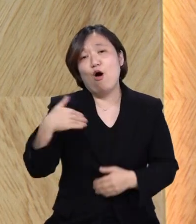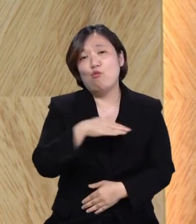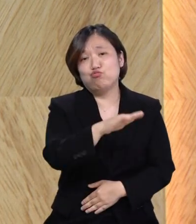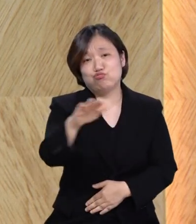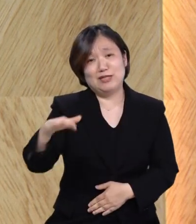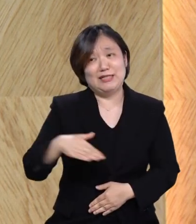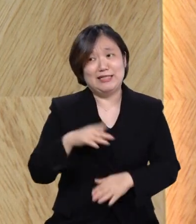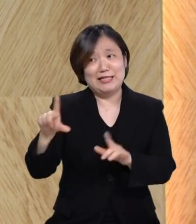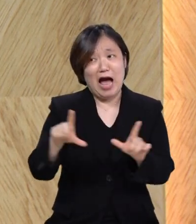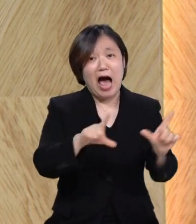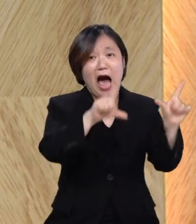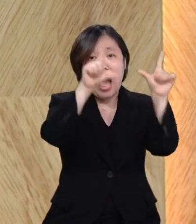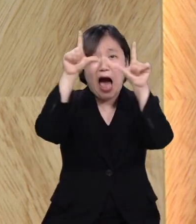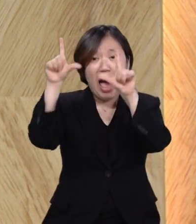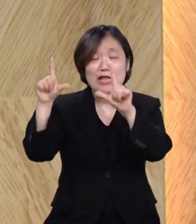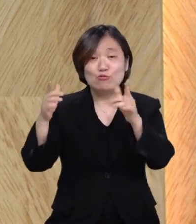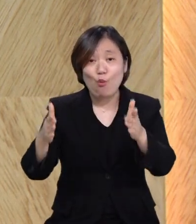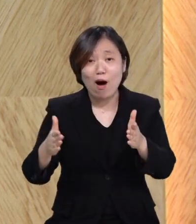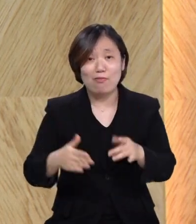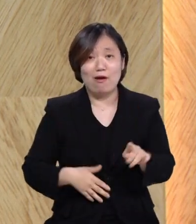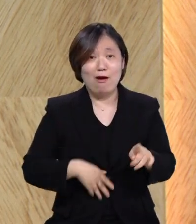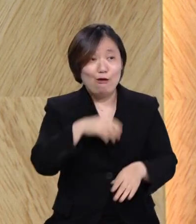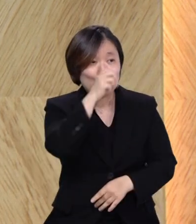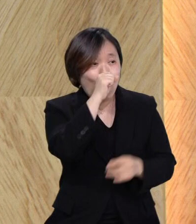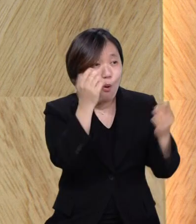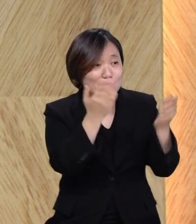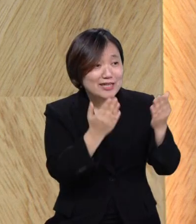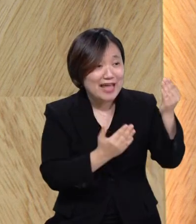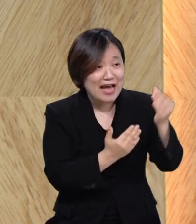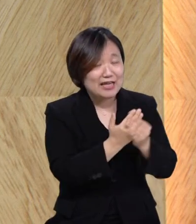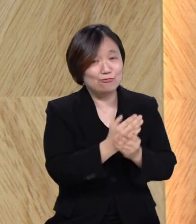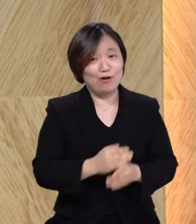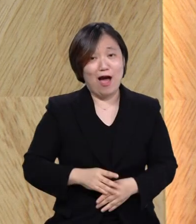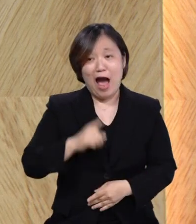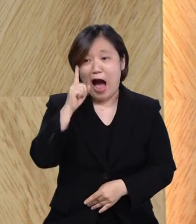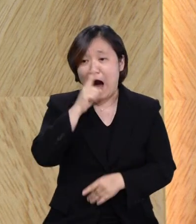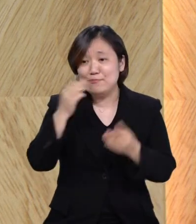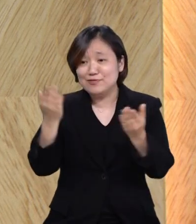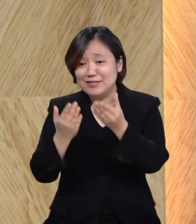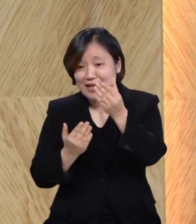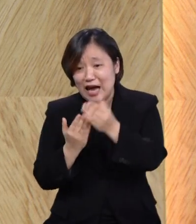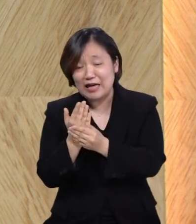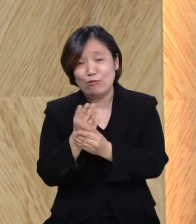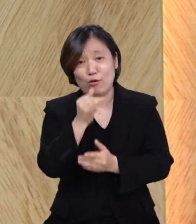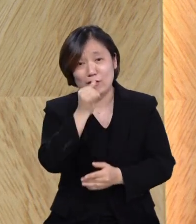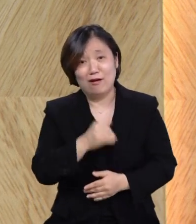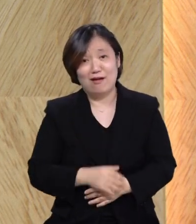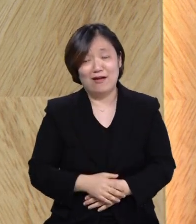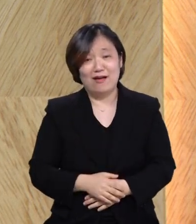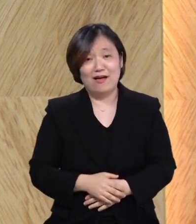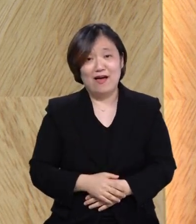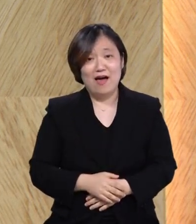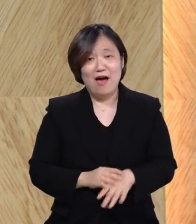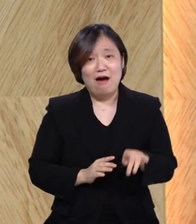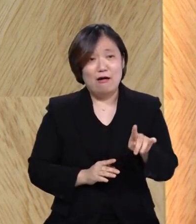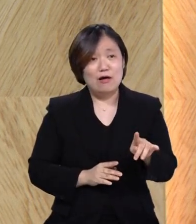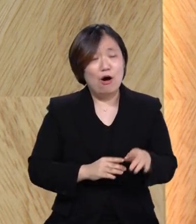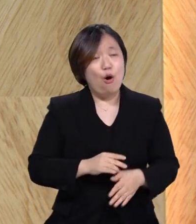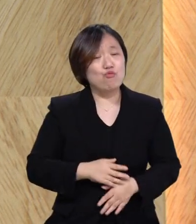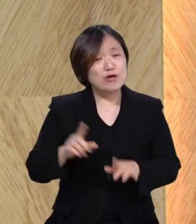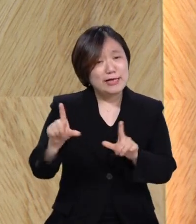인생을 살다 보면 좋은 일이 생길 때도 있고 나쁜 일이 생길 때도 있지 않습니까 우리가 인생을 살다